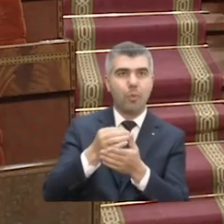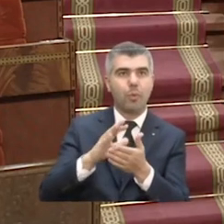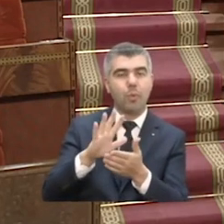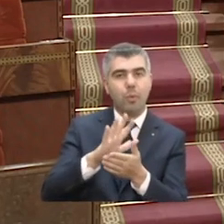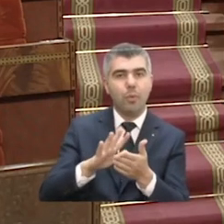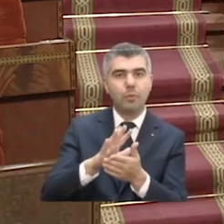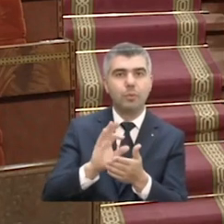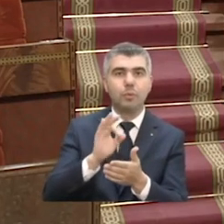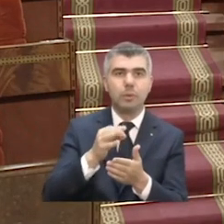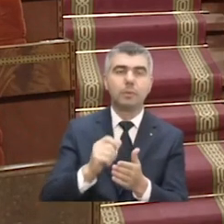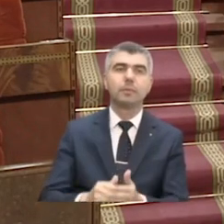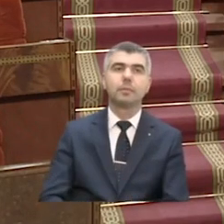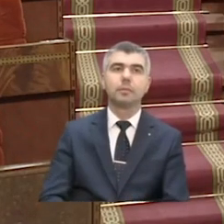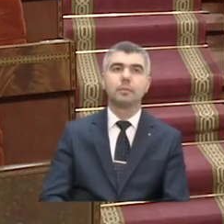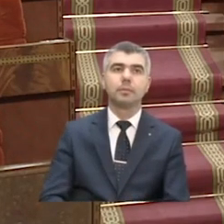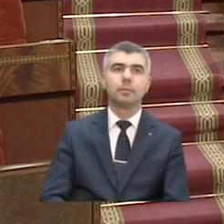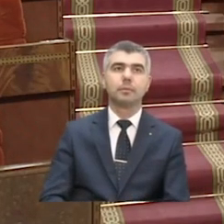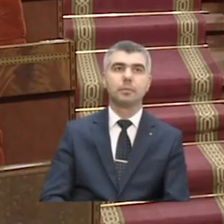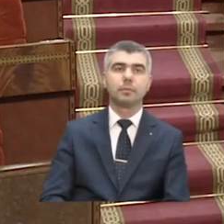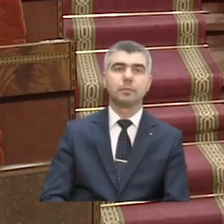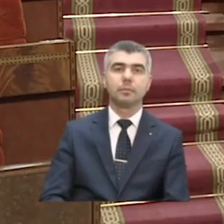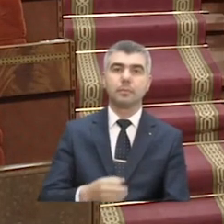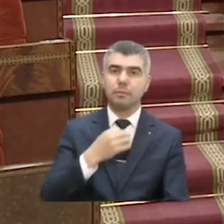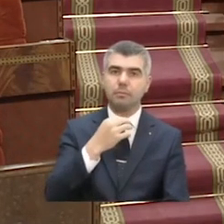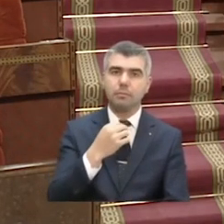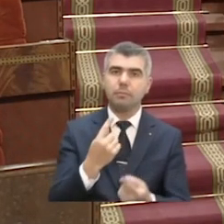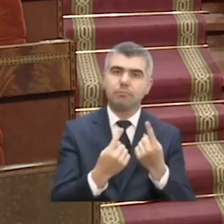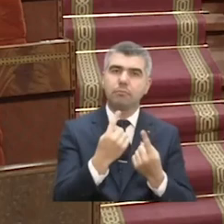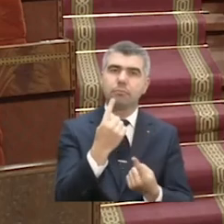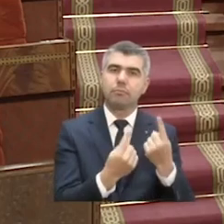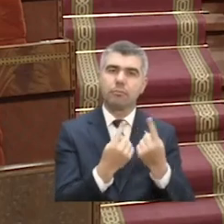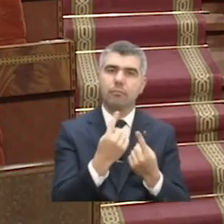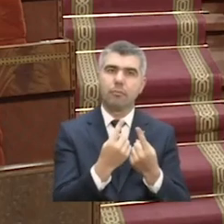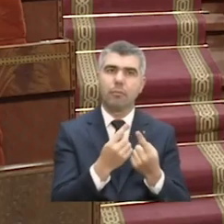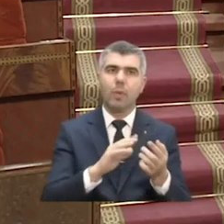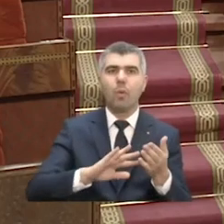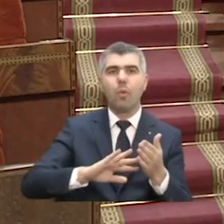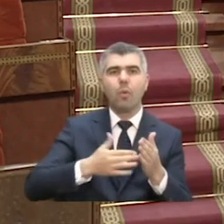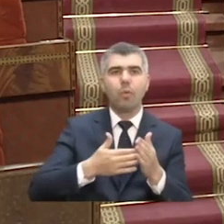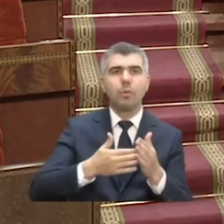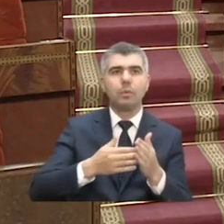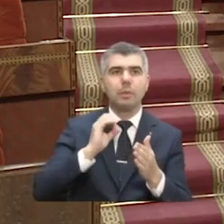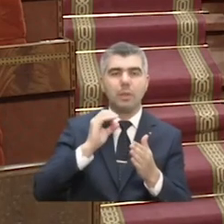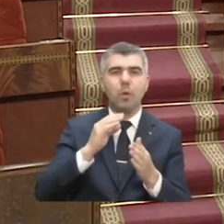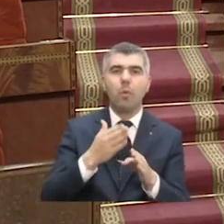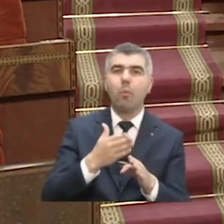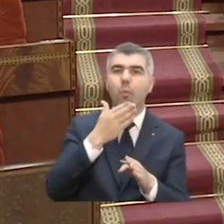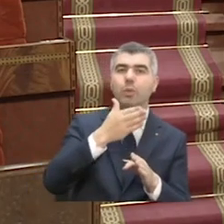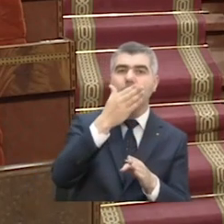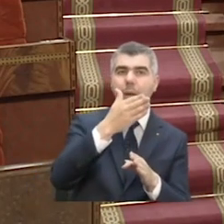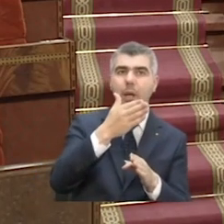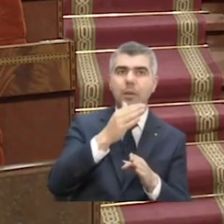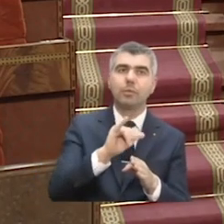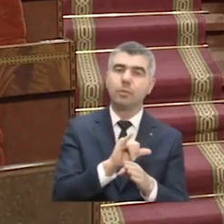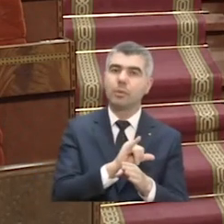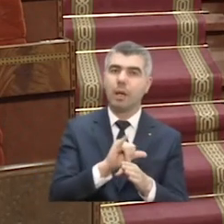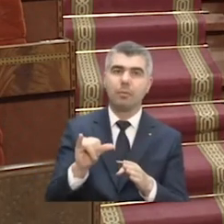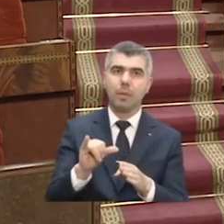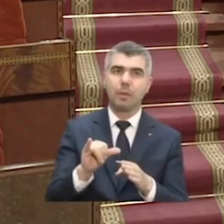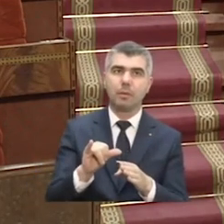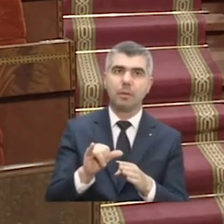لكي نتضامن حول هذا الموضوع، ولذلك تفاديا لاي لبس اخر قد يقع في المستقبل. هذا هو